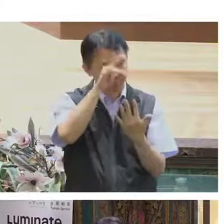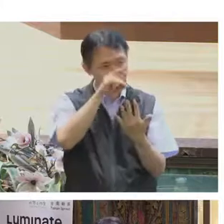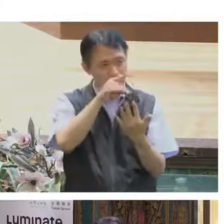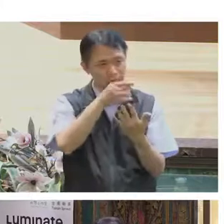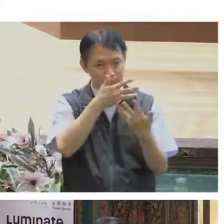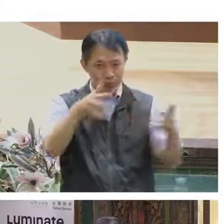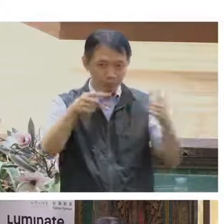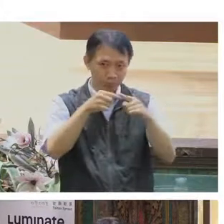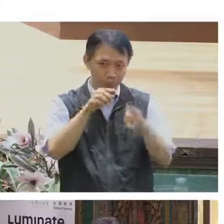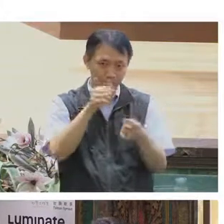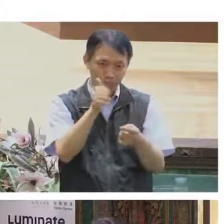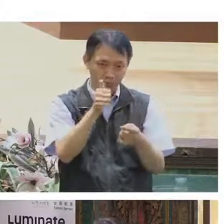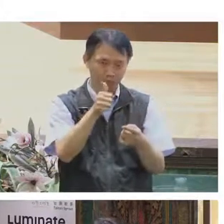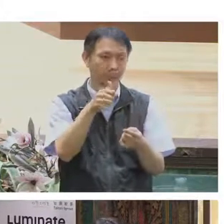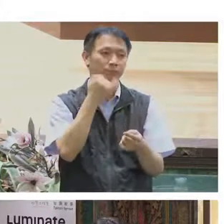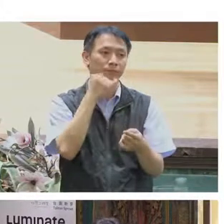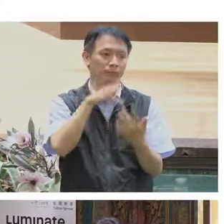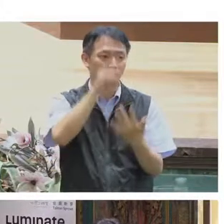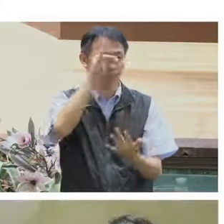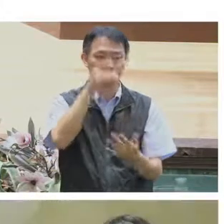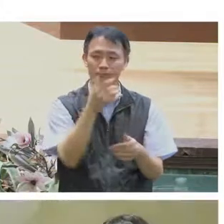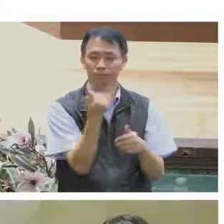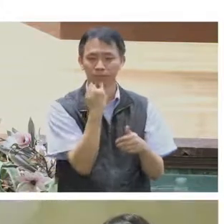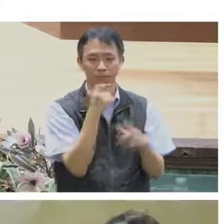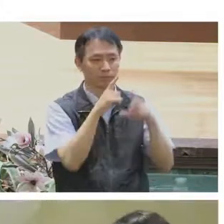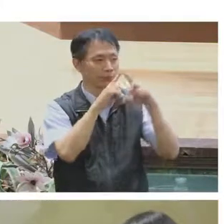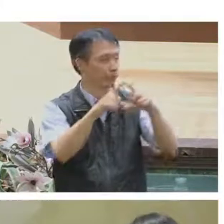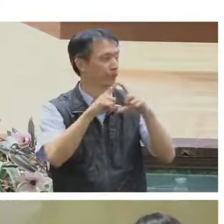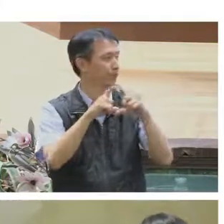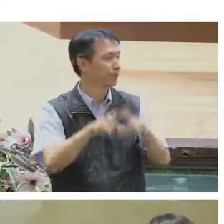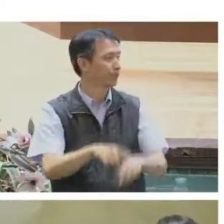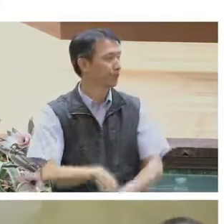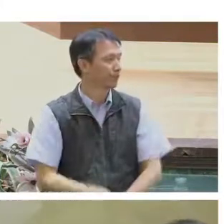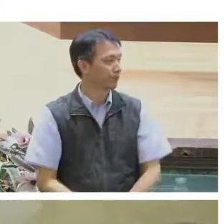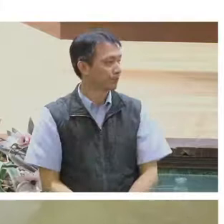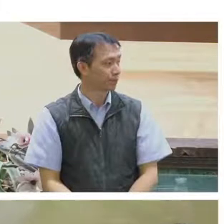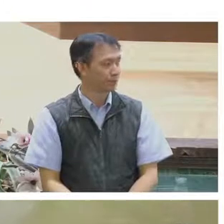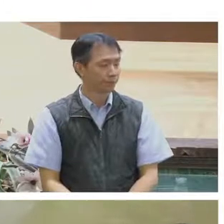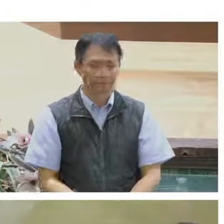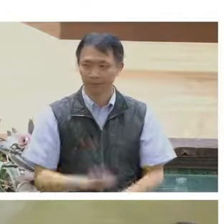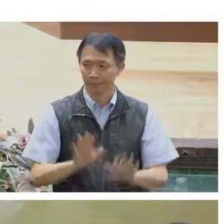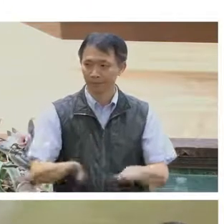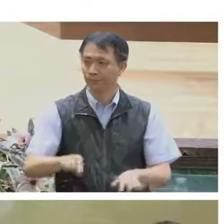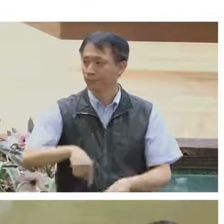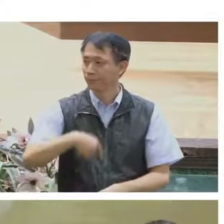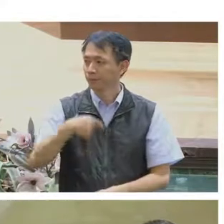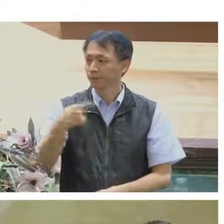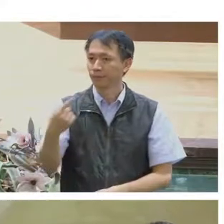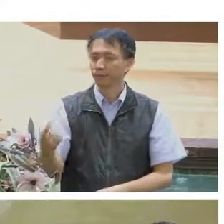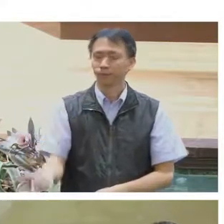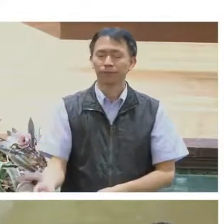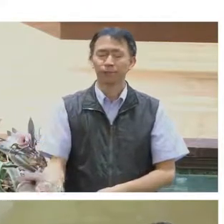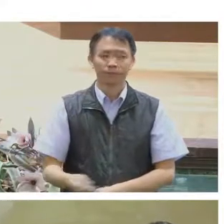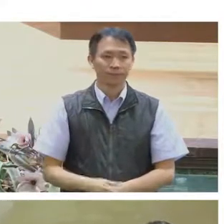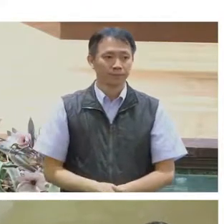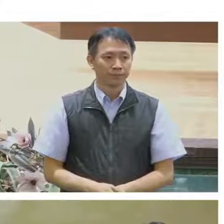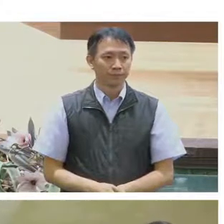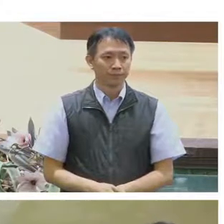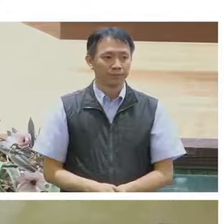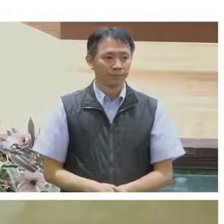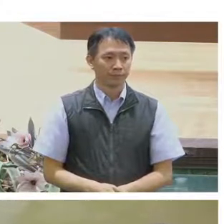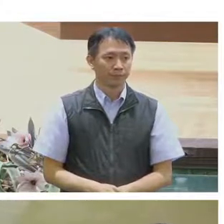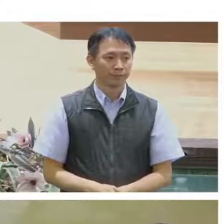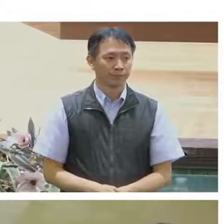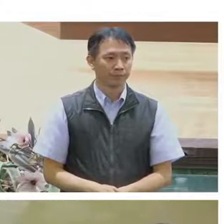有最多人先点赞的问题，在待会 Q&A 的时间来回答。好，那我们下一位是在是负